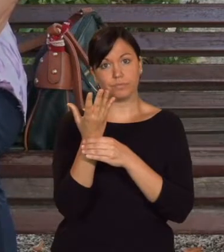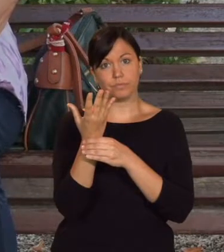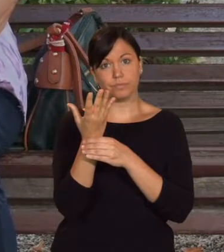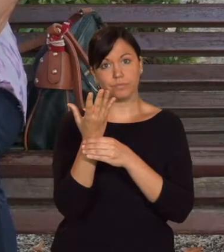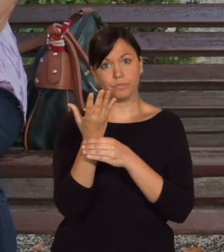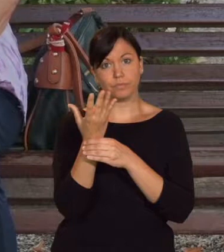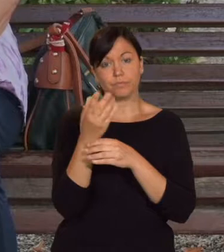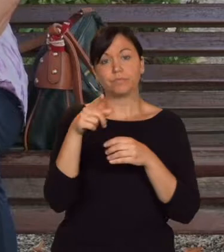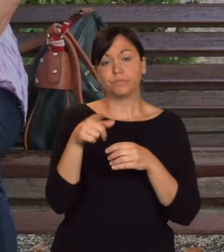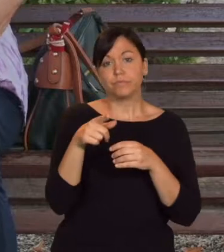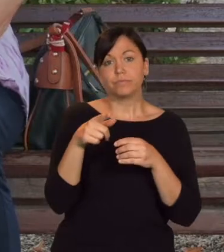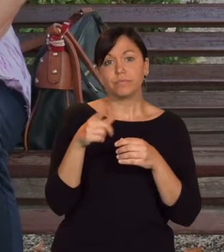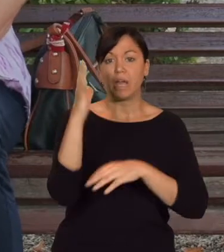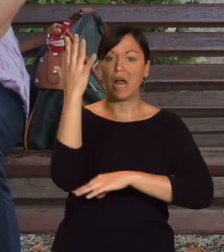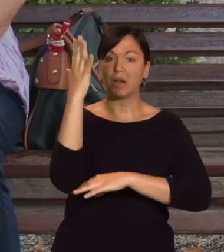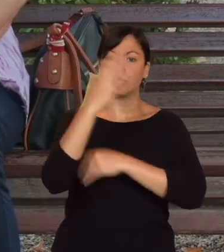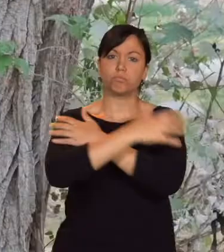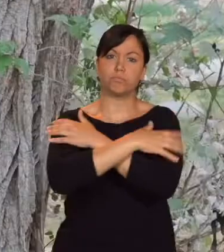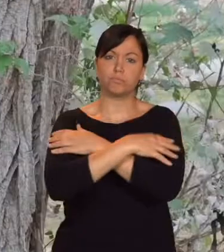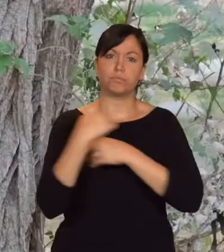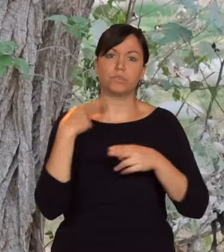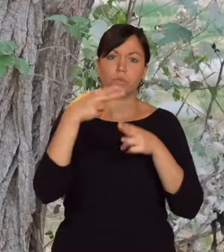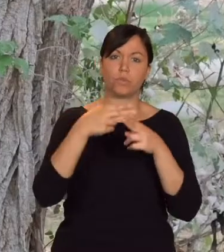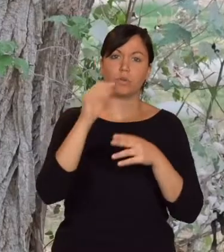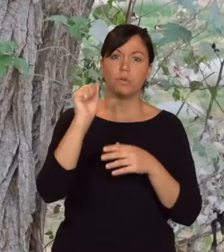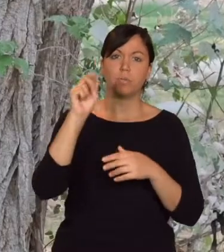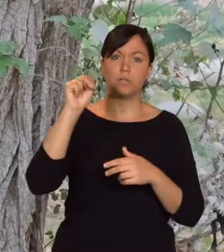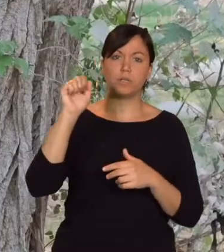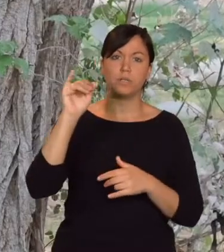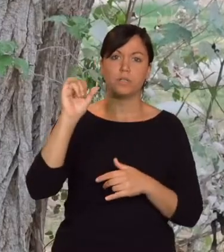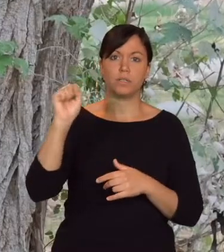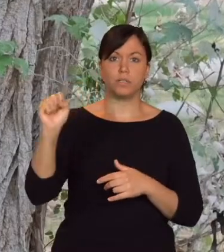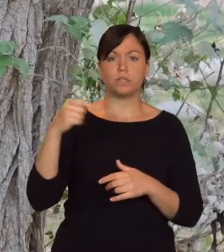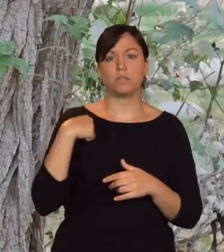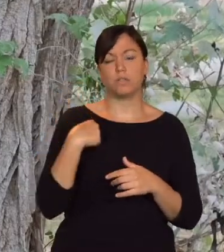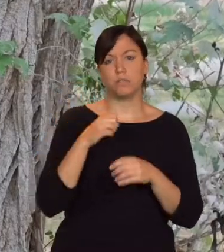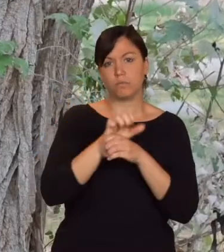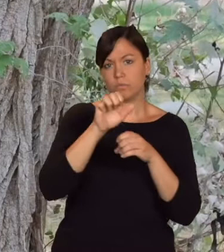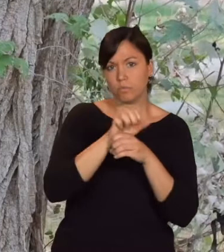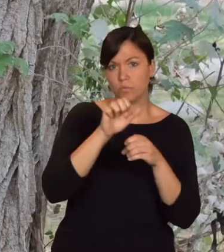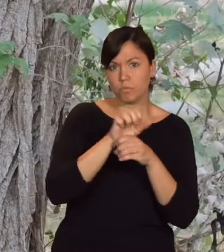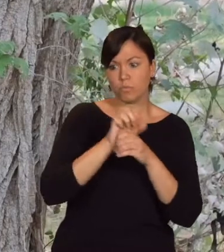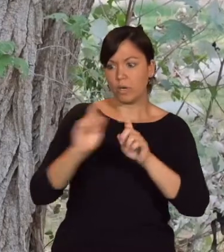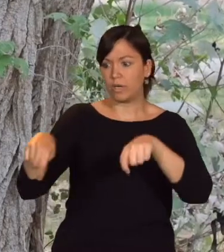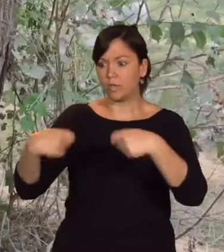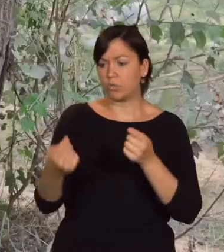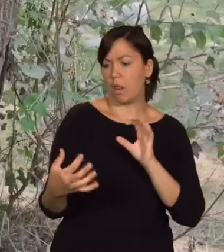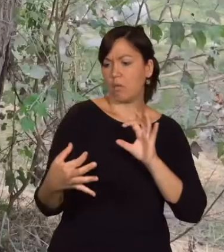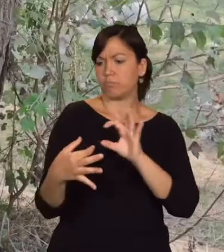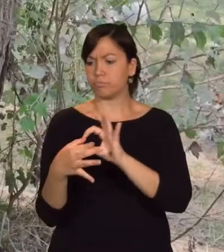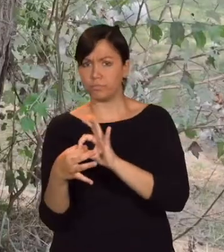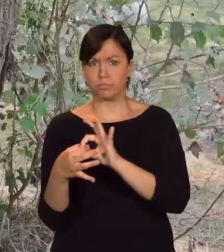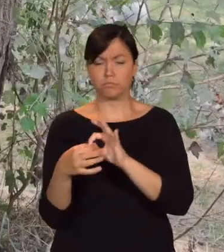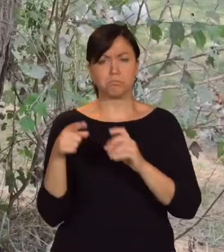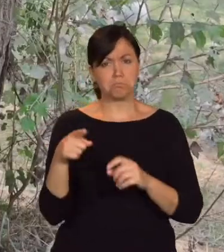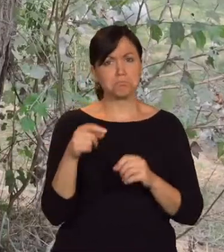i vam estar abraçant els arbres. Soc l'Anaïs, em dedico a fer experiències de connexió silvestre a la natura i va